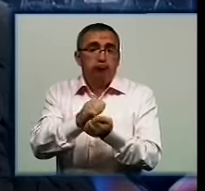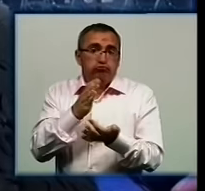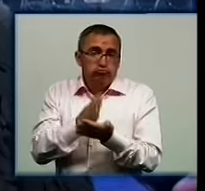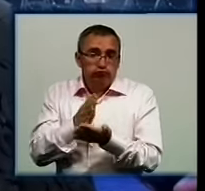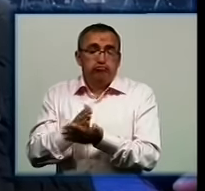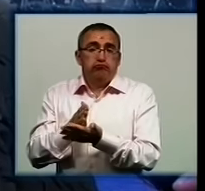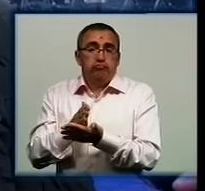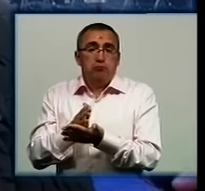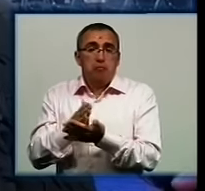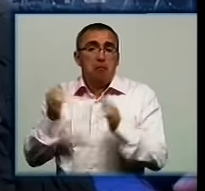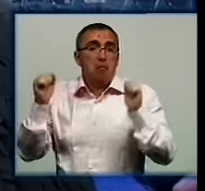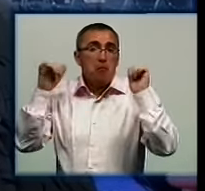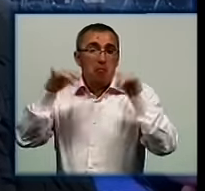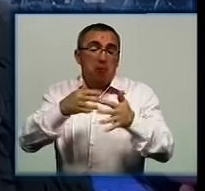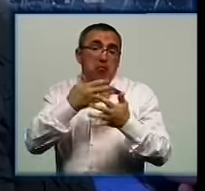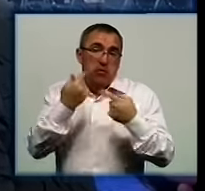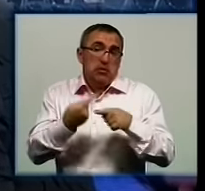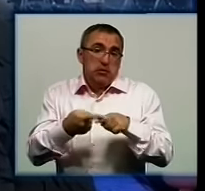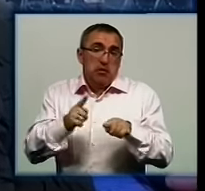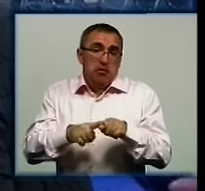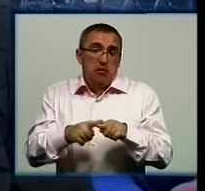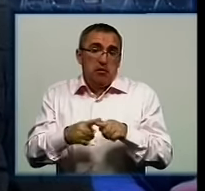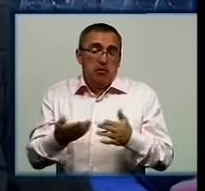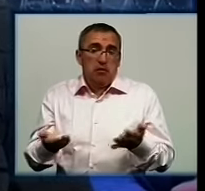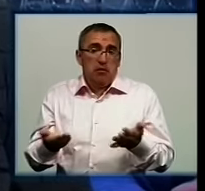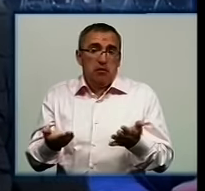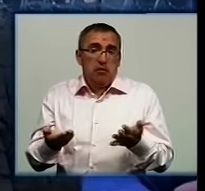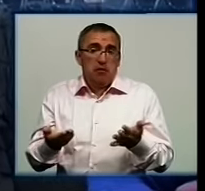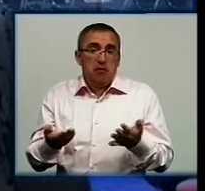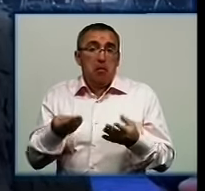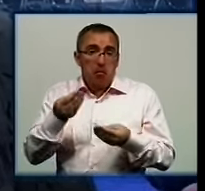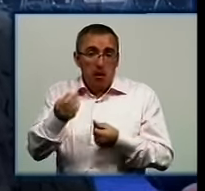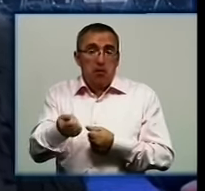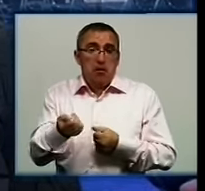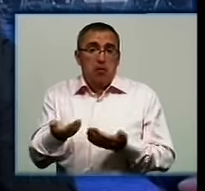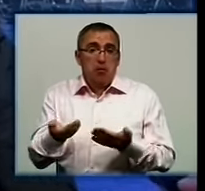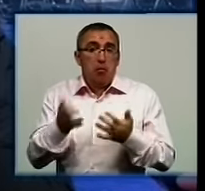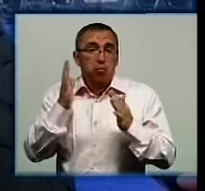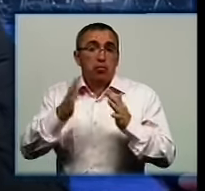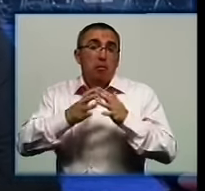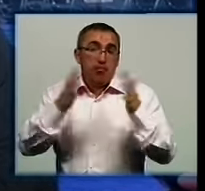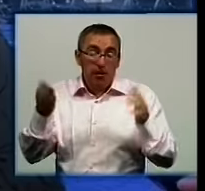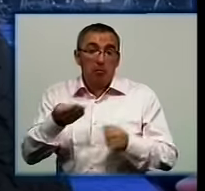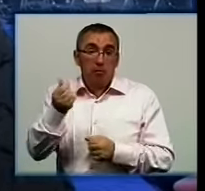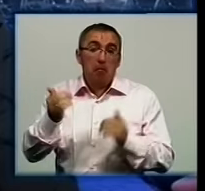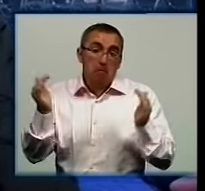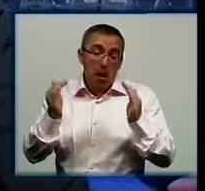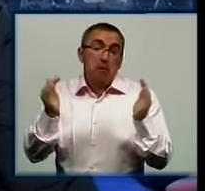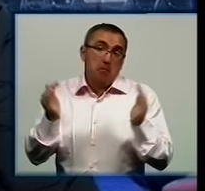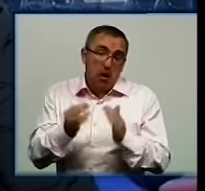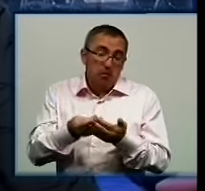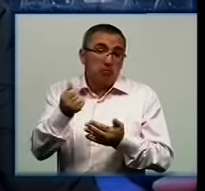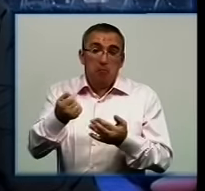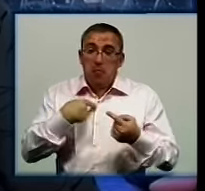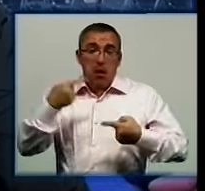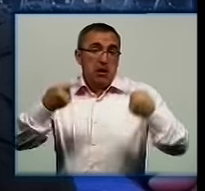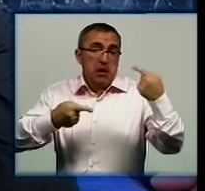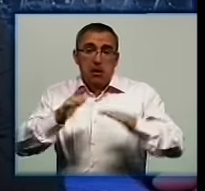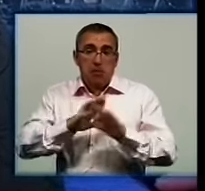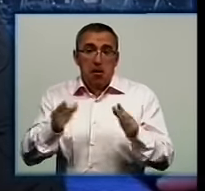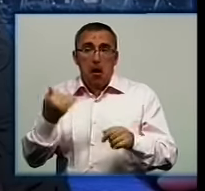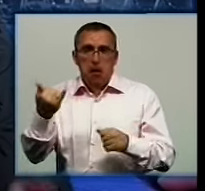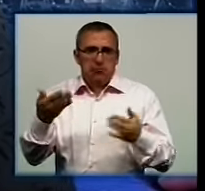не було напливу, бо це ж таке. Це ж, а що, гроші не здавали, то ми не вільні. Платили, казали більше, платили менше. Ми ж не спорили за те,